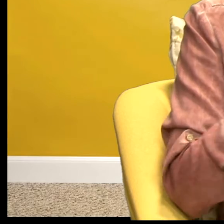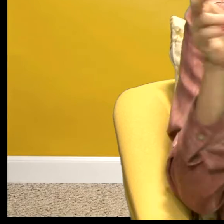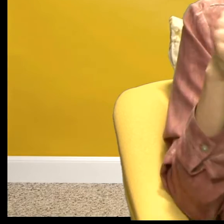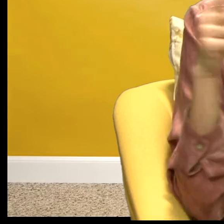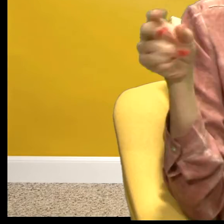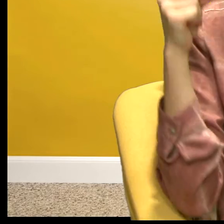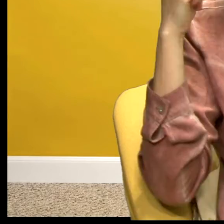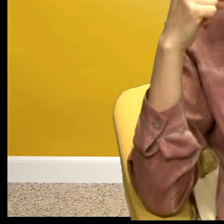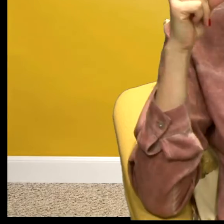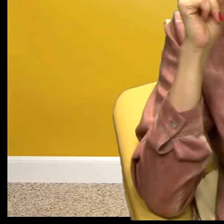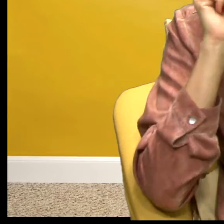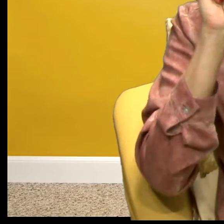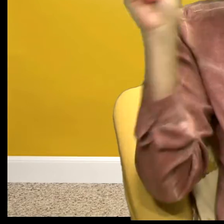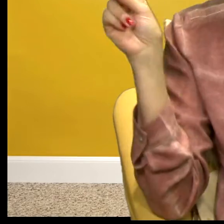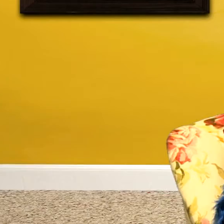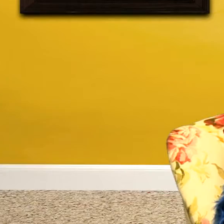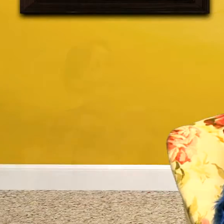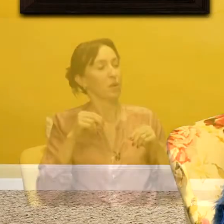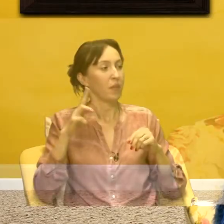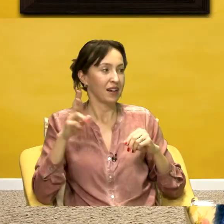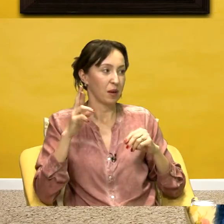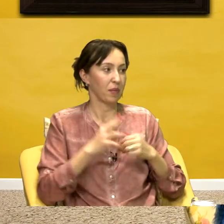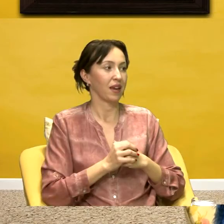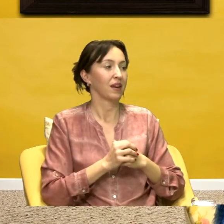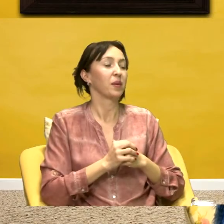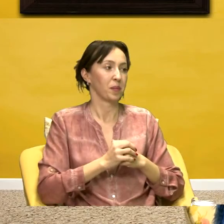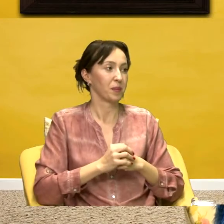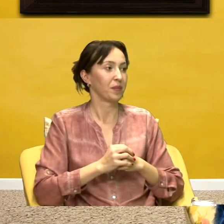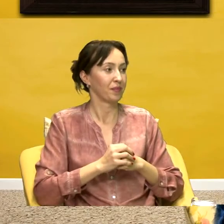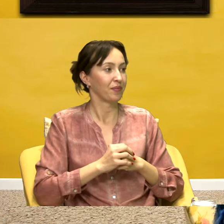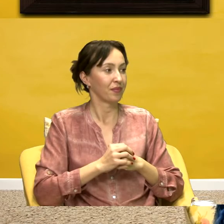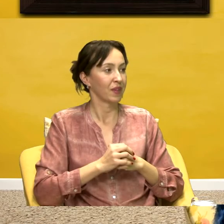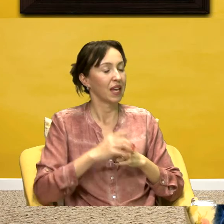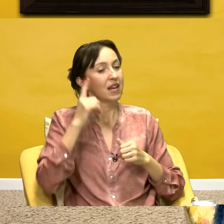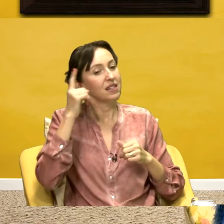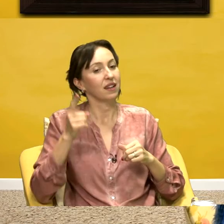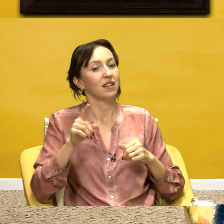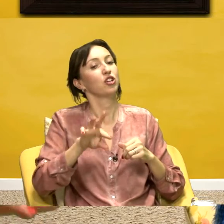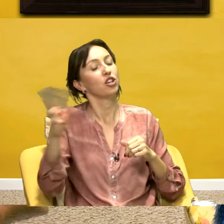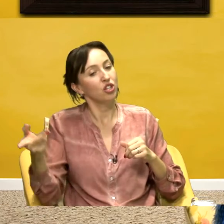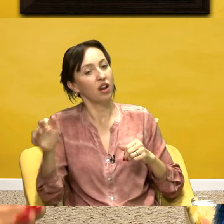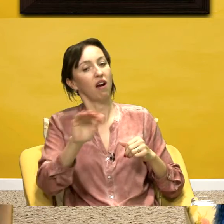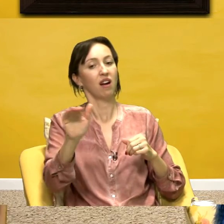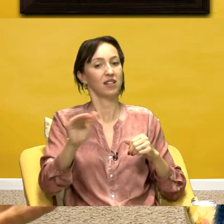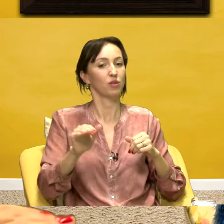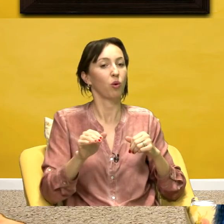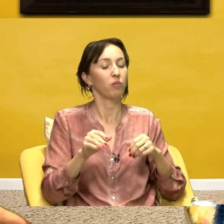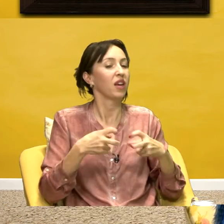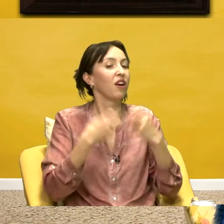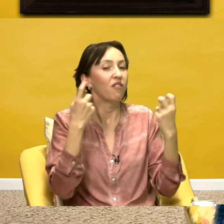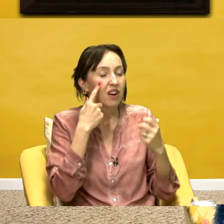în care nu auzi, sau poate sunt copii fără vedere, acolo iarăși este o